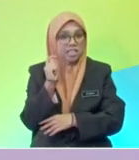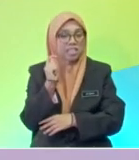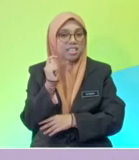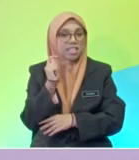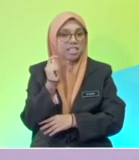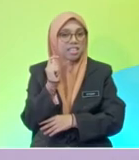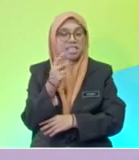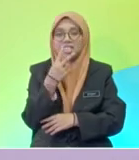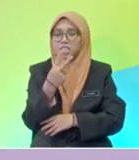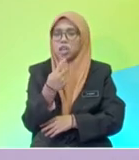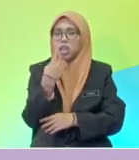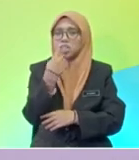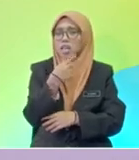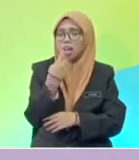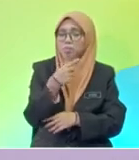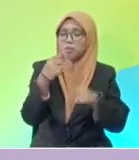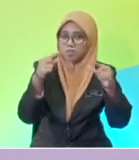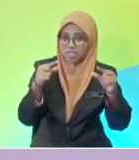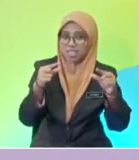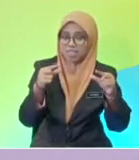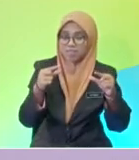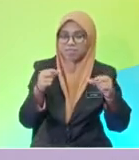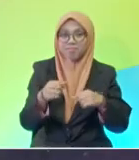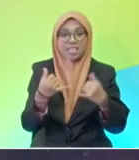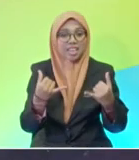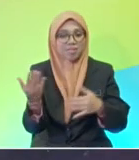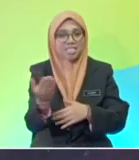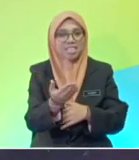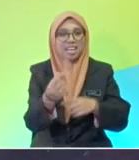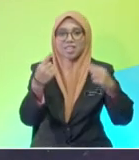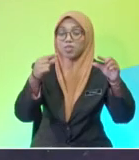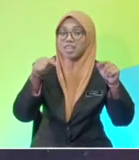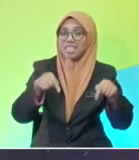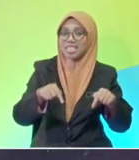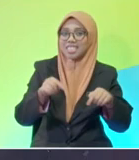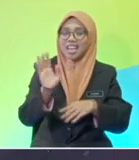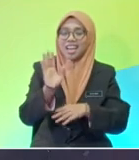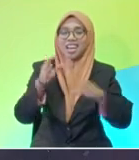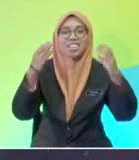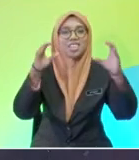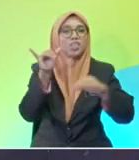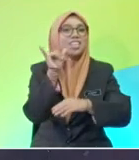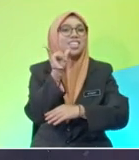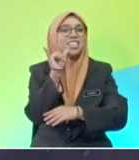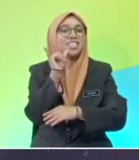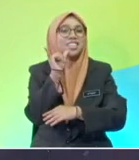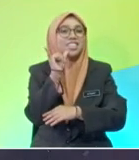profil guru kita kan ini dia guru kita yaitu cikguyani Hasyim assalamualaikum